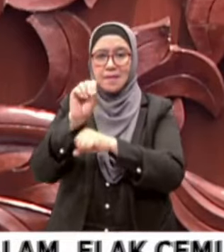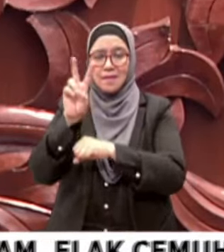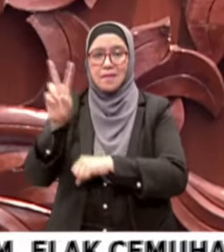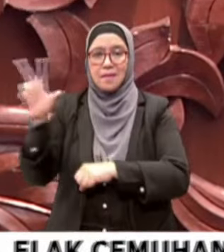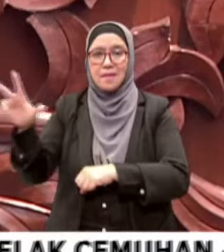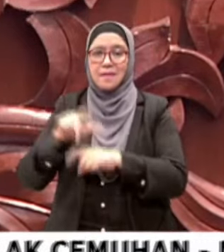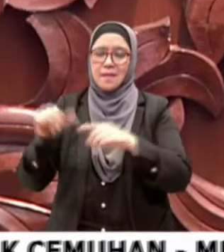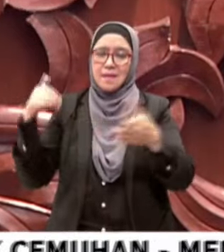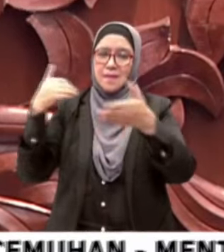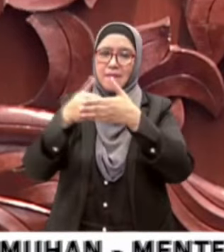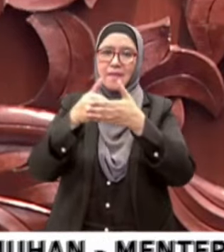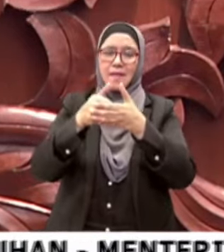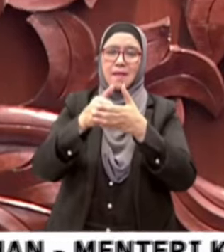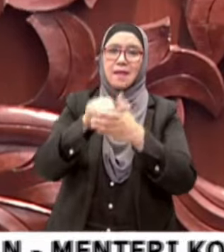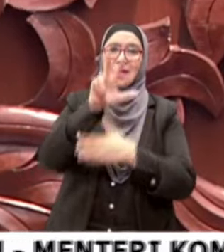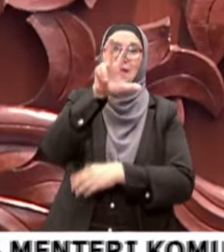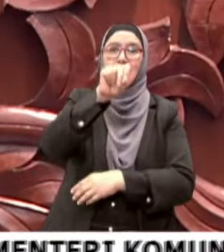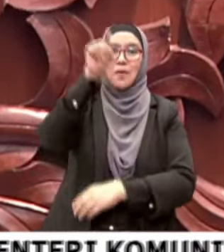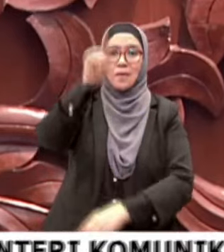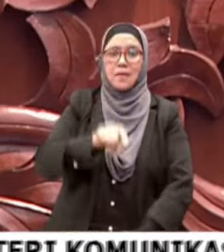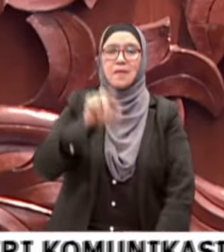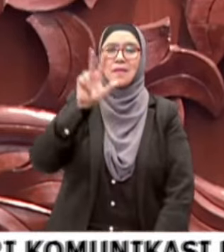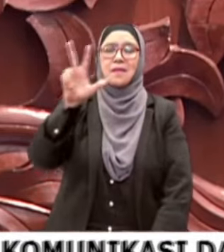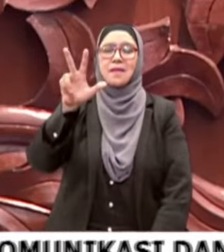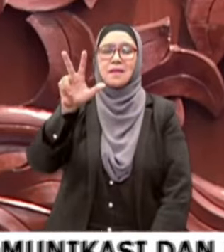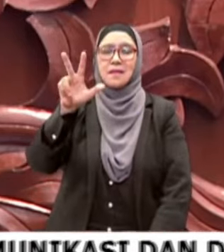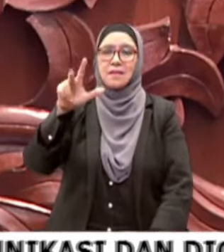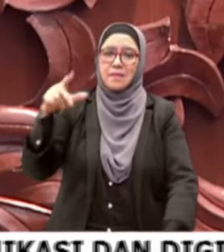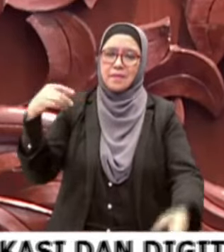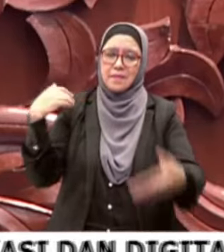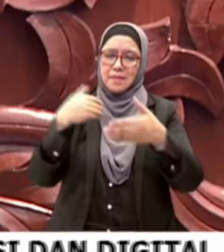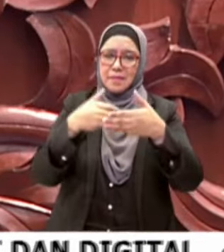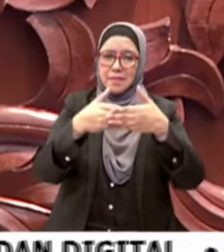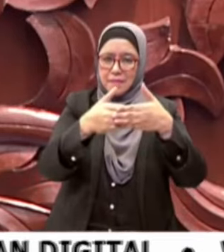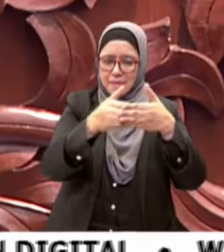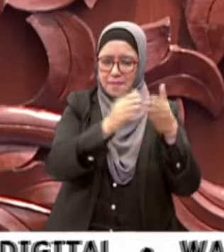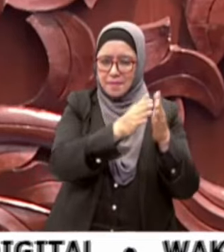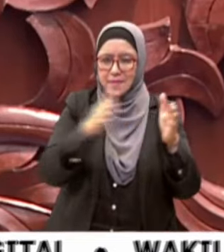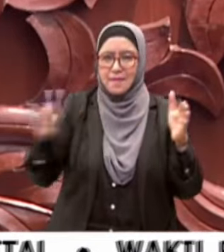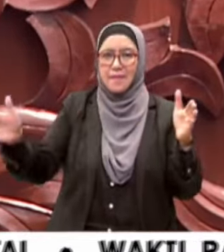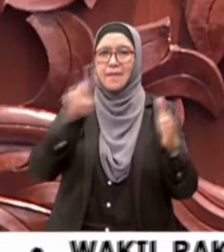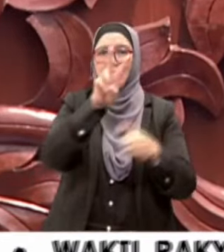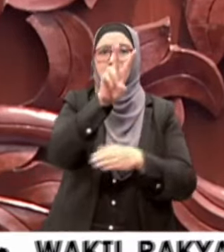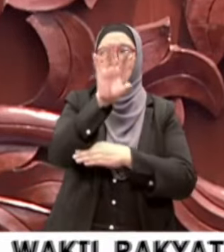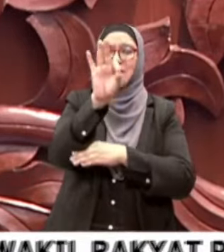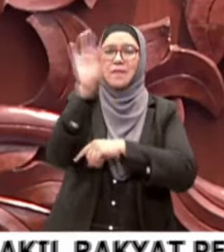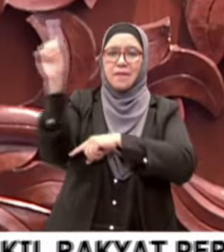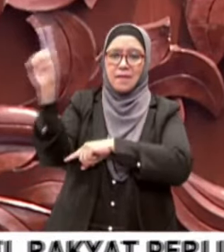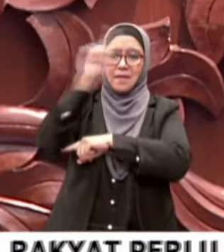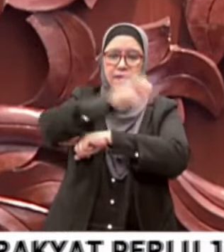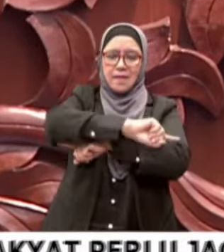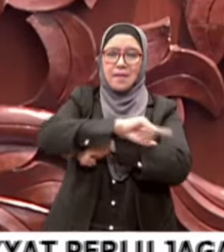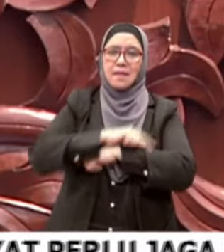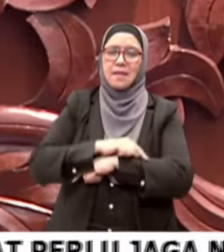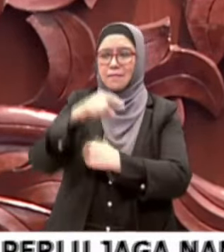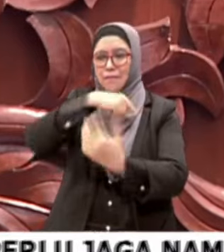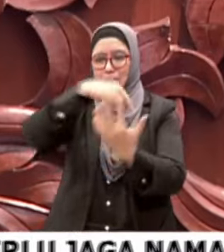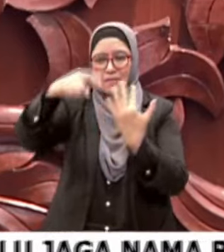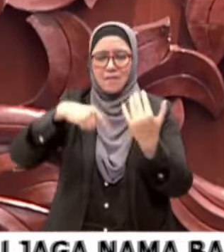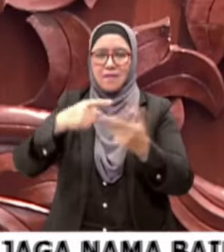Maret 23 selama 29 hari diantara urusan penting yang akan